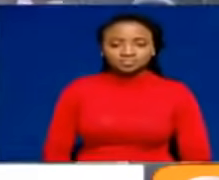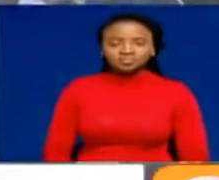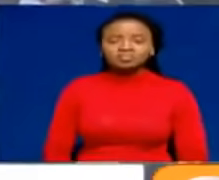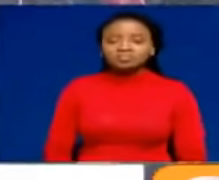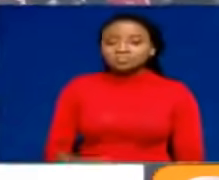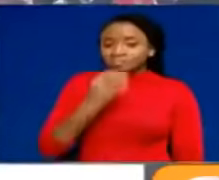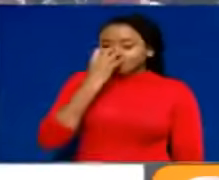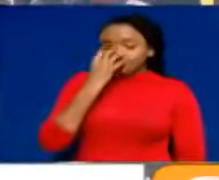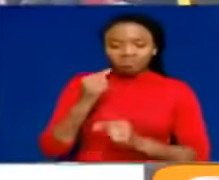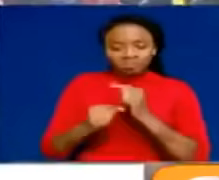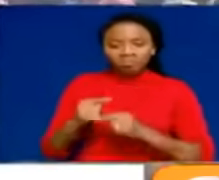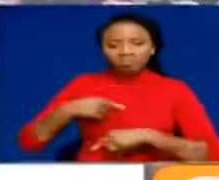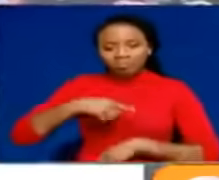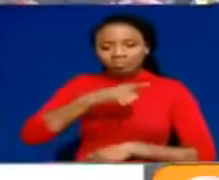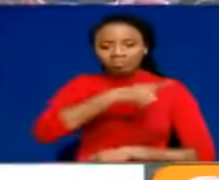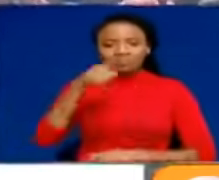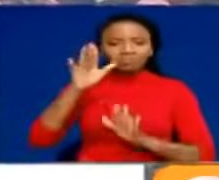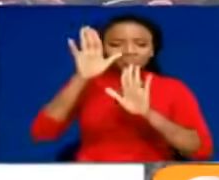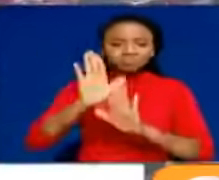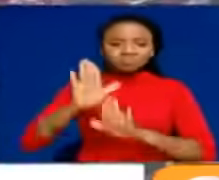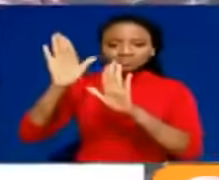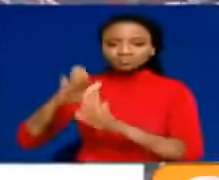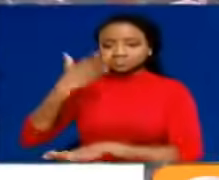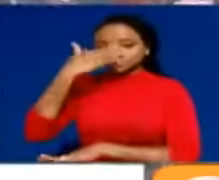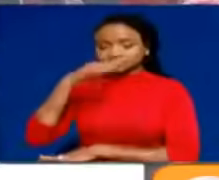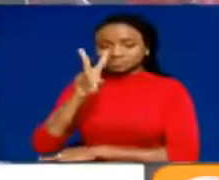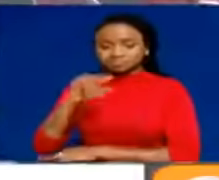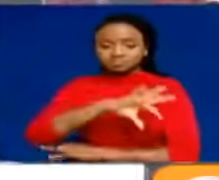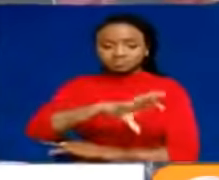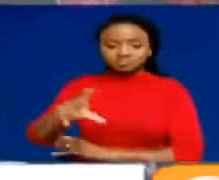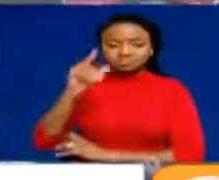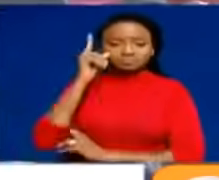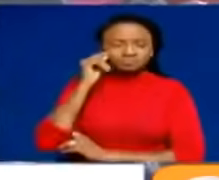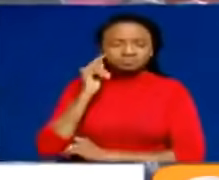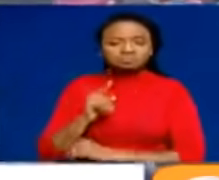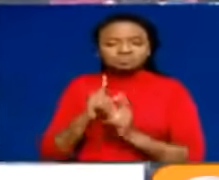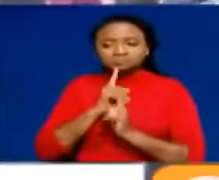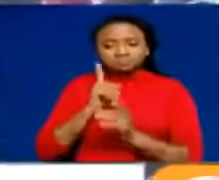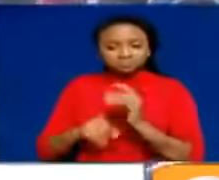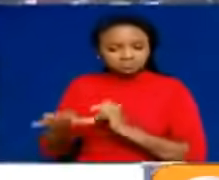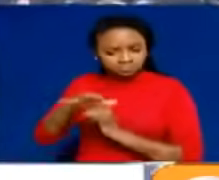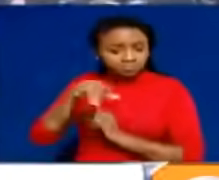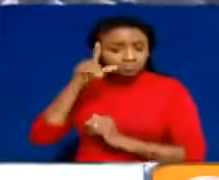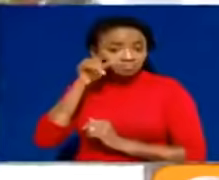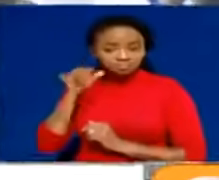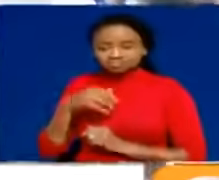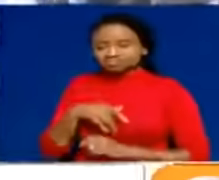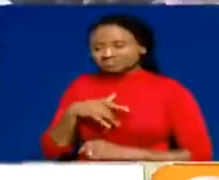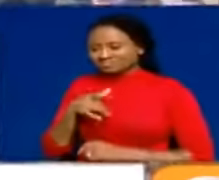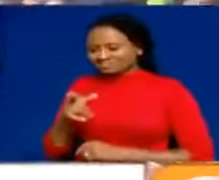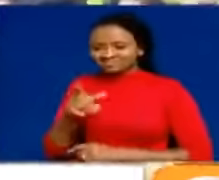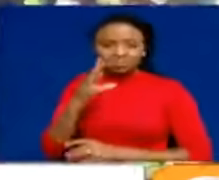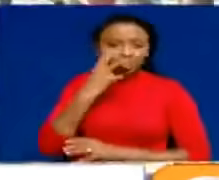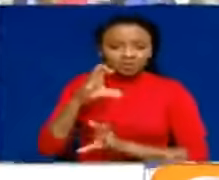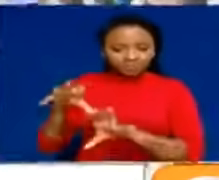Naibu Rais William Ruto aliendeleza kampeni zake kwa siku ya pili kaunti ya Mombasa kwenye ngome inayoaminika kuwa ya chama cha ODM.